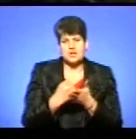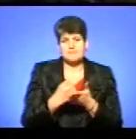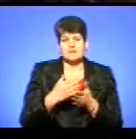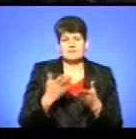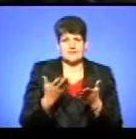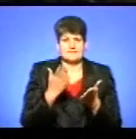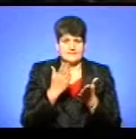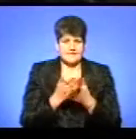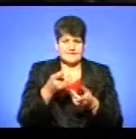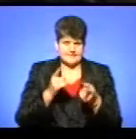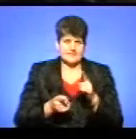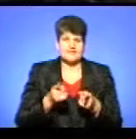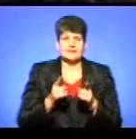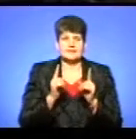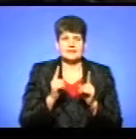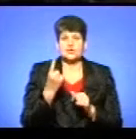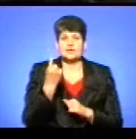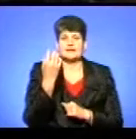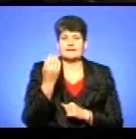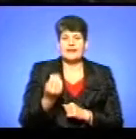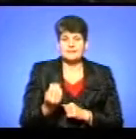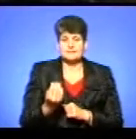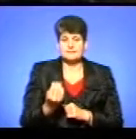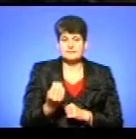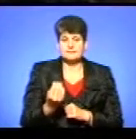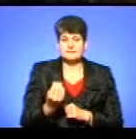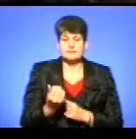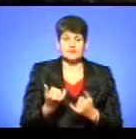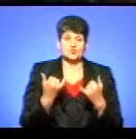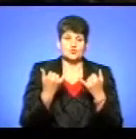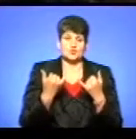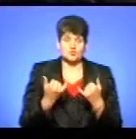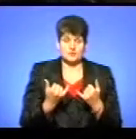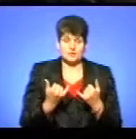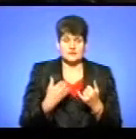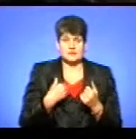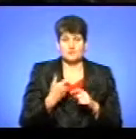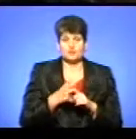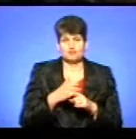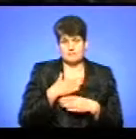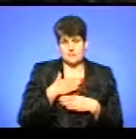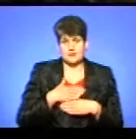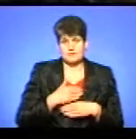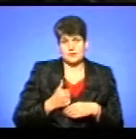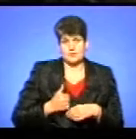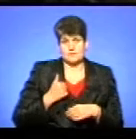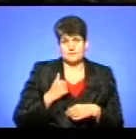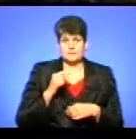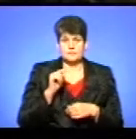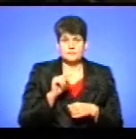який дійсний лише один день. І сьогодні нам дуже приємно, ми горді з того,